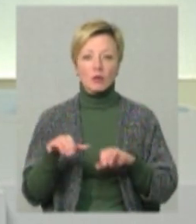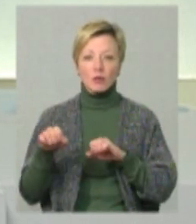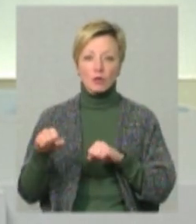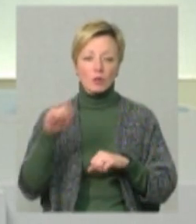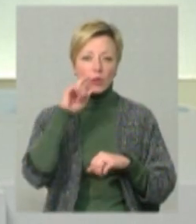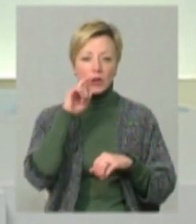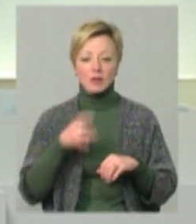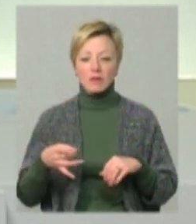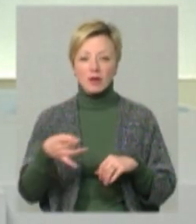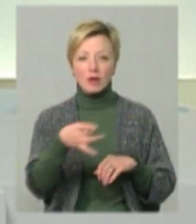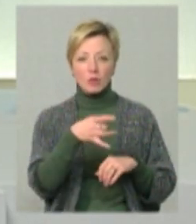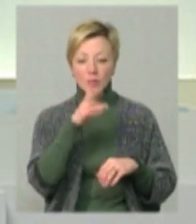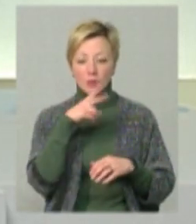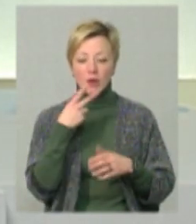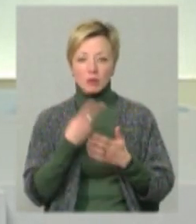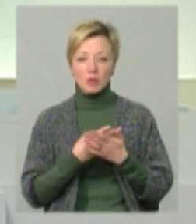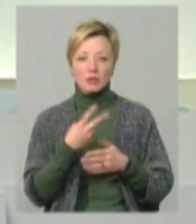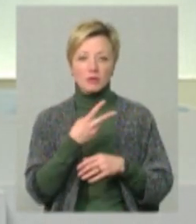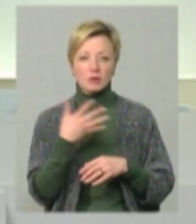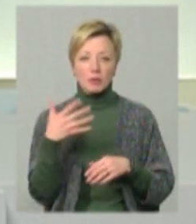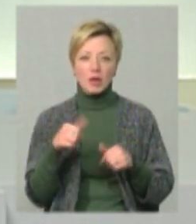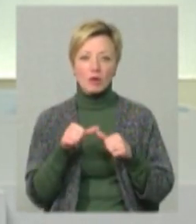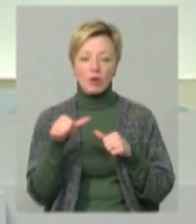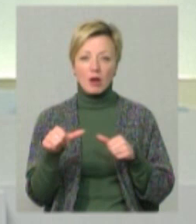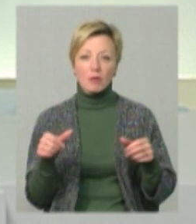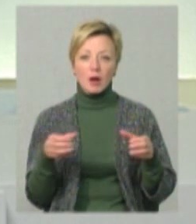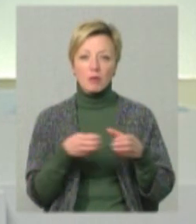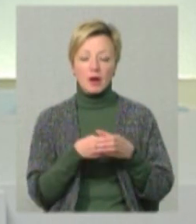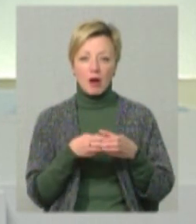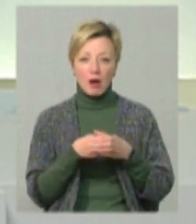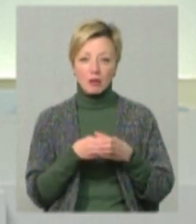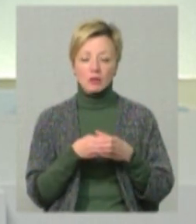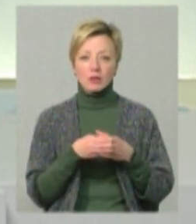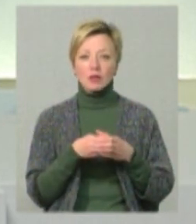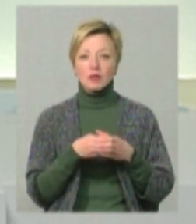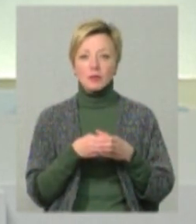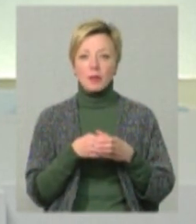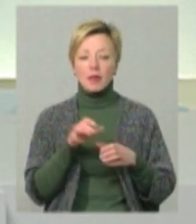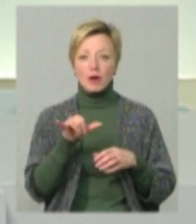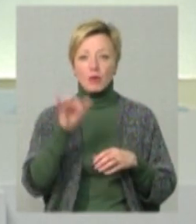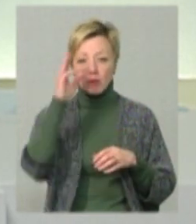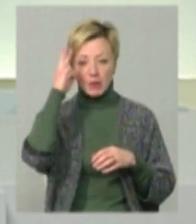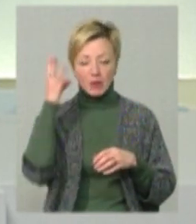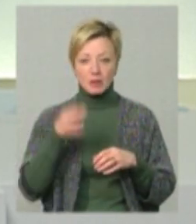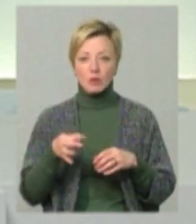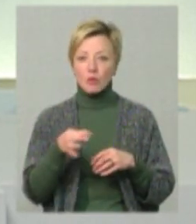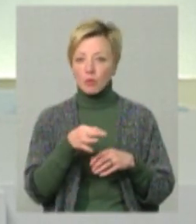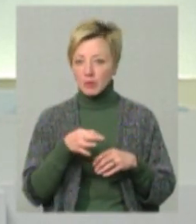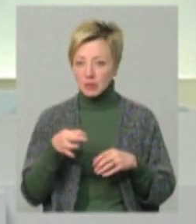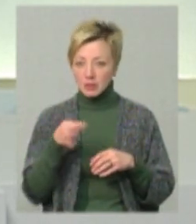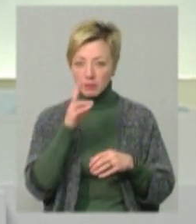регіонах. Передбачено, що буде 25 окремих бригад. Зокрема, в Хмельницькій